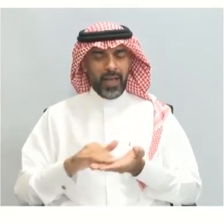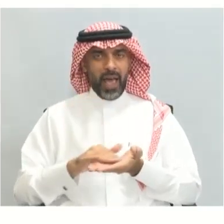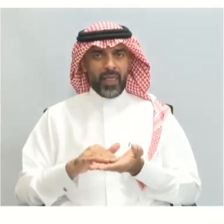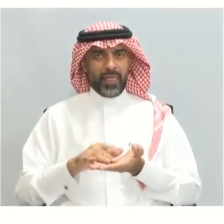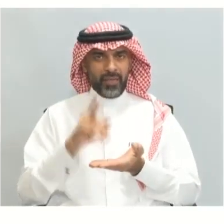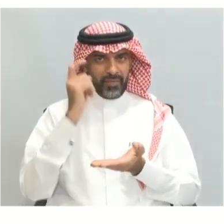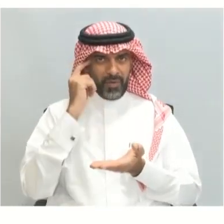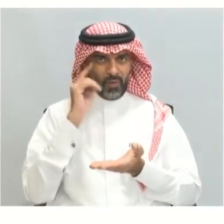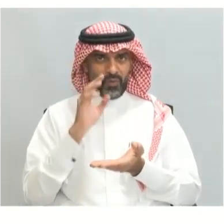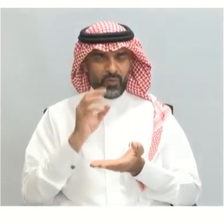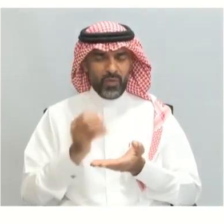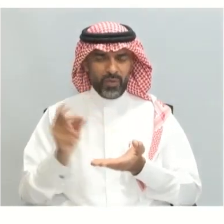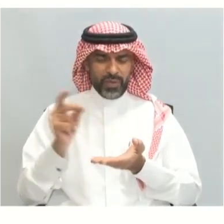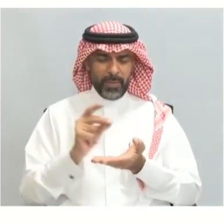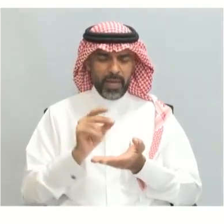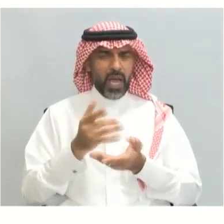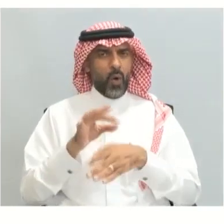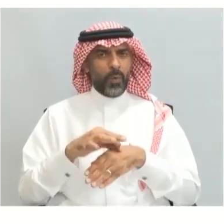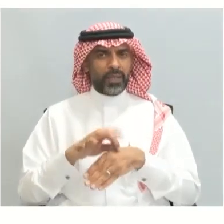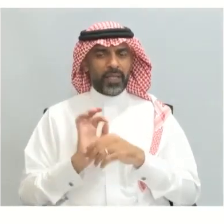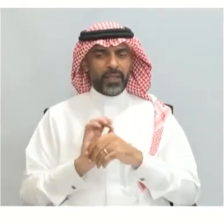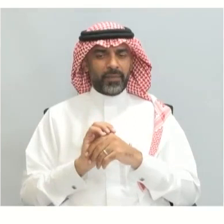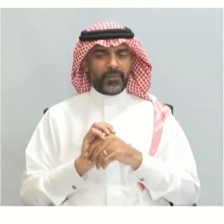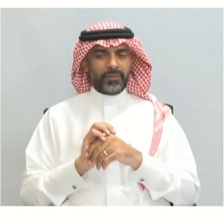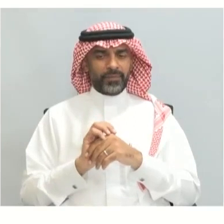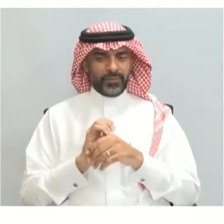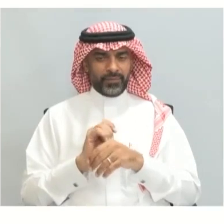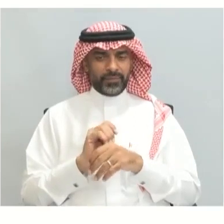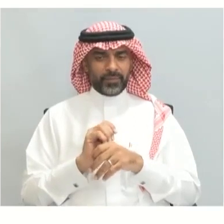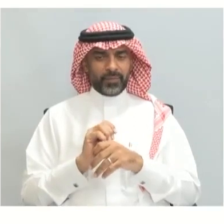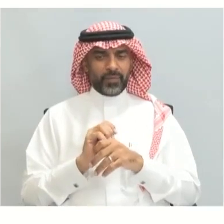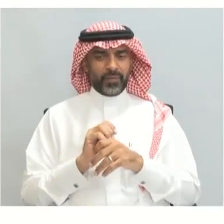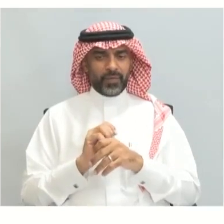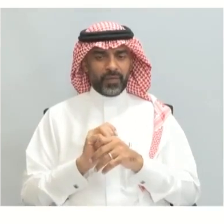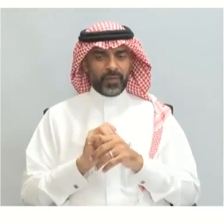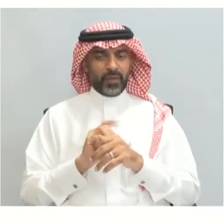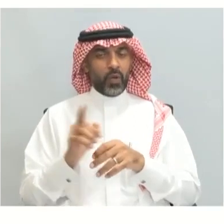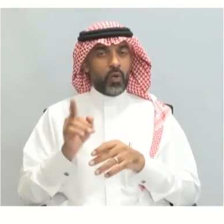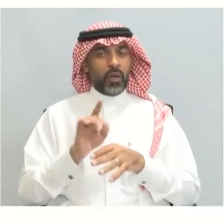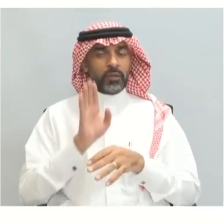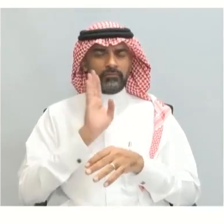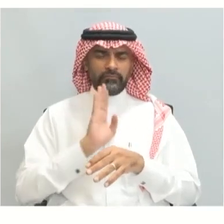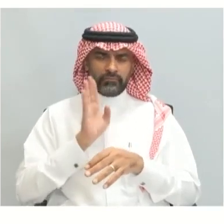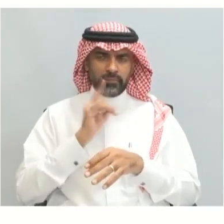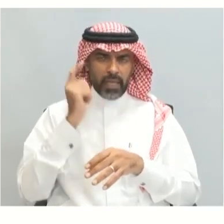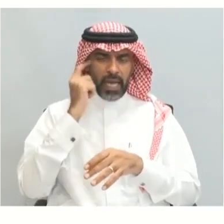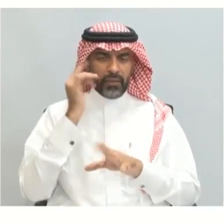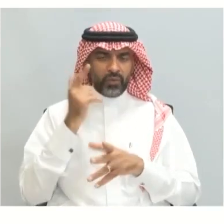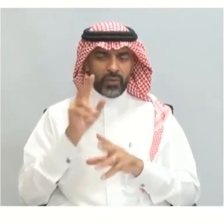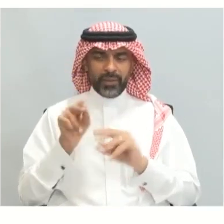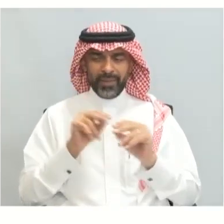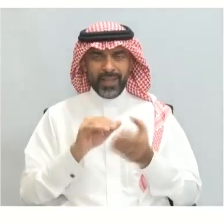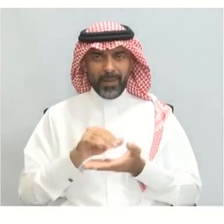تعلمون من ظواهر طبيعيه او بشريه بالرموز التي تعتمدها جارت العاده على تمثيل